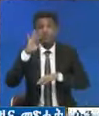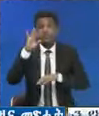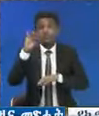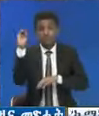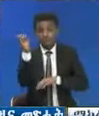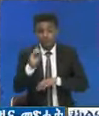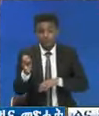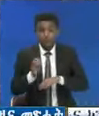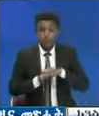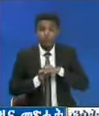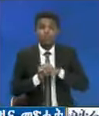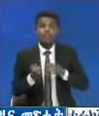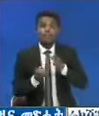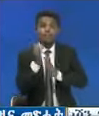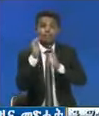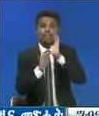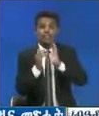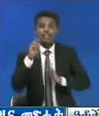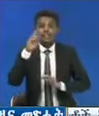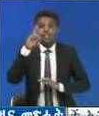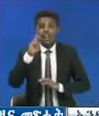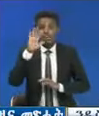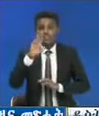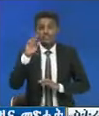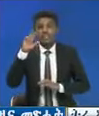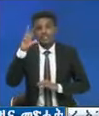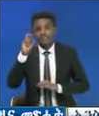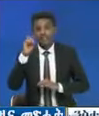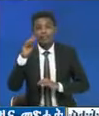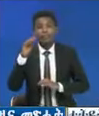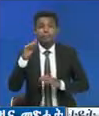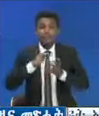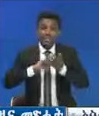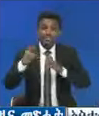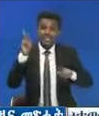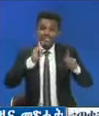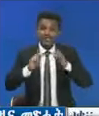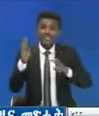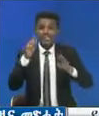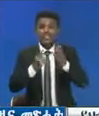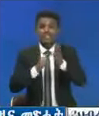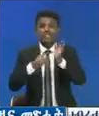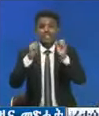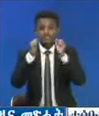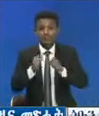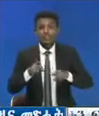መቀነስ ሊያጋጥም እንደሚችልና ከ25-30 ሚሊዮን ህዝብ ለችግር ሊጋለጥ እንደሚችል የግብርና ሚኒስቴር መግለጹ ይታወሳል።